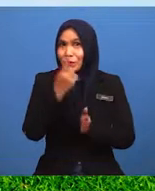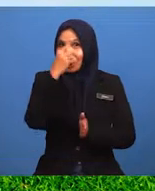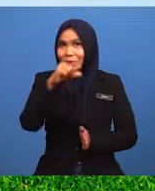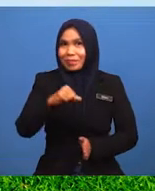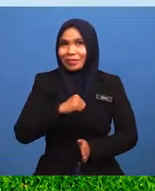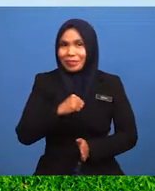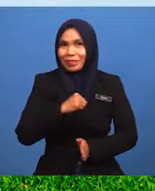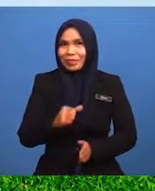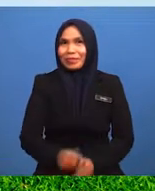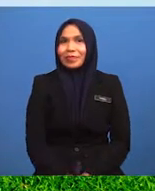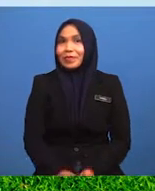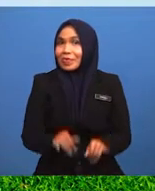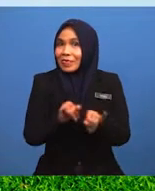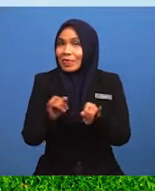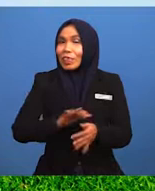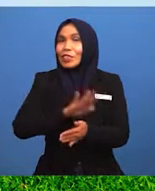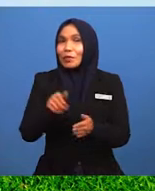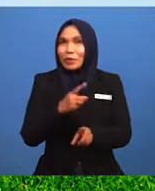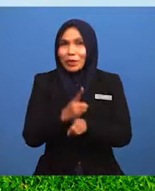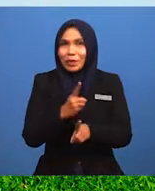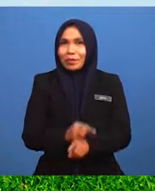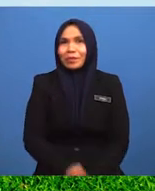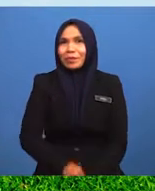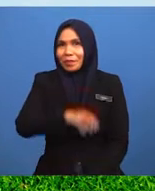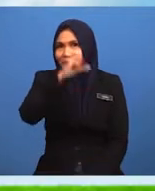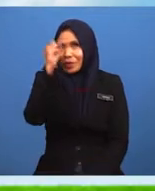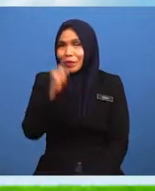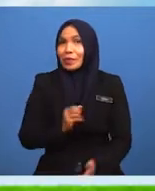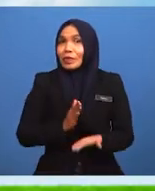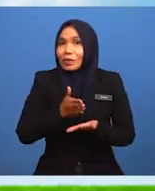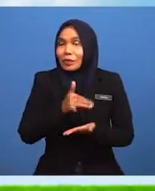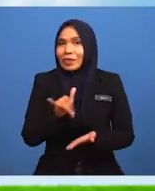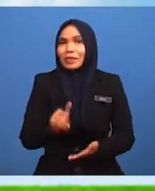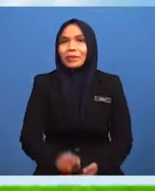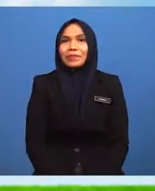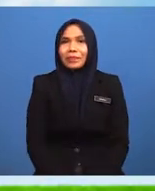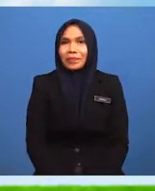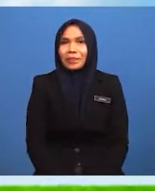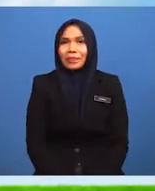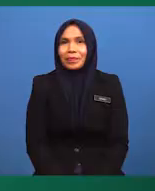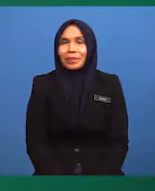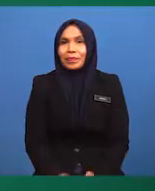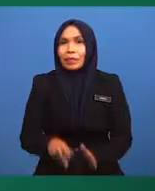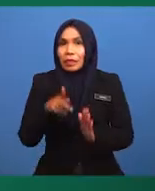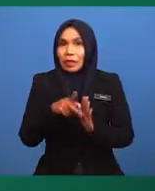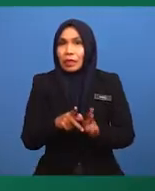tepukan untuk diri sendiri jika semua betul. Soalan yang seterusnya